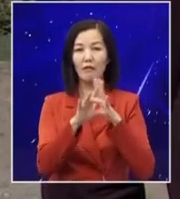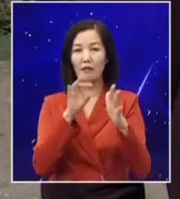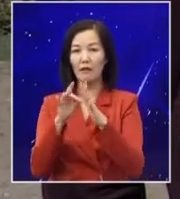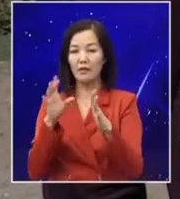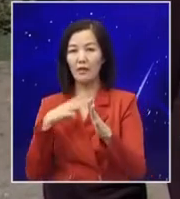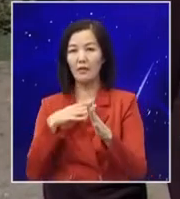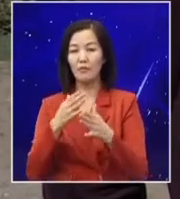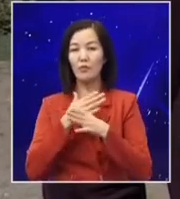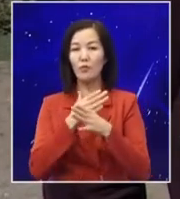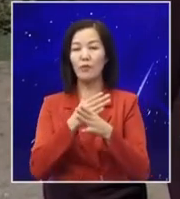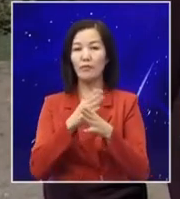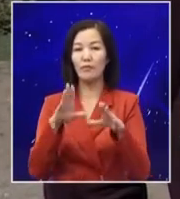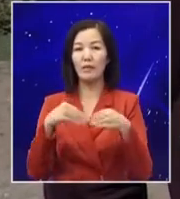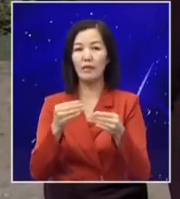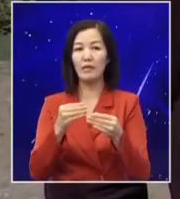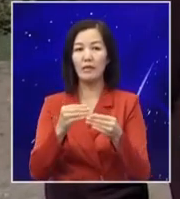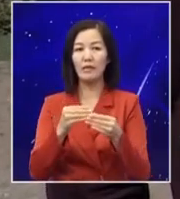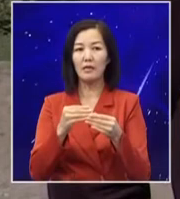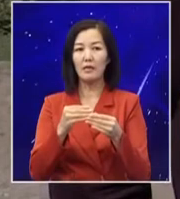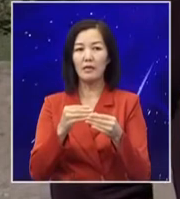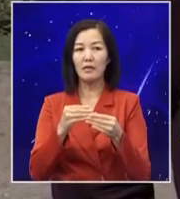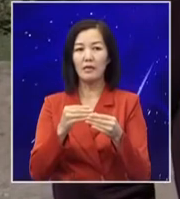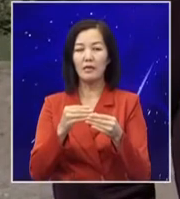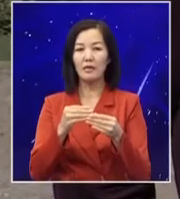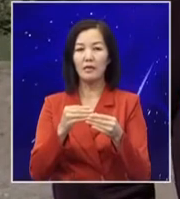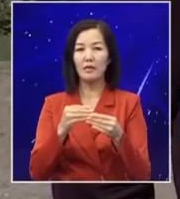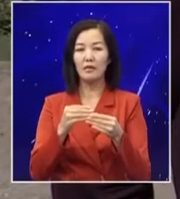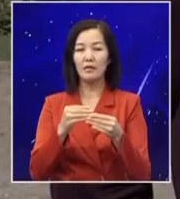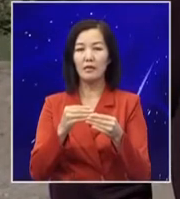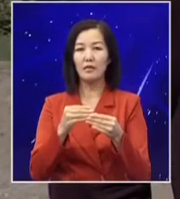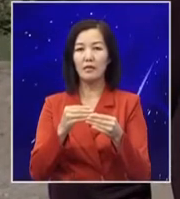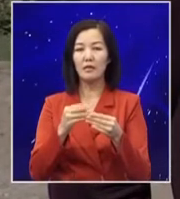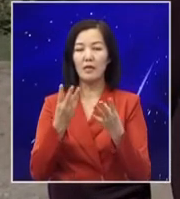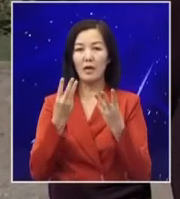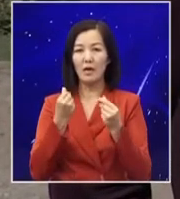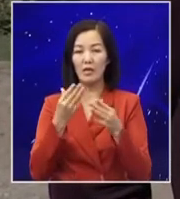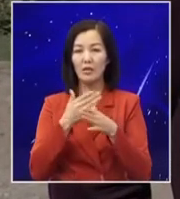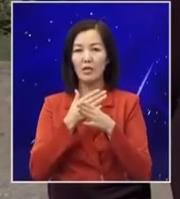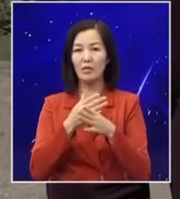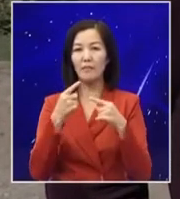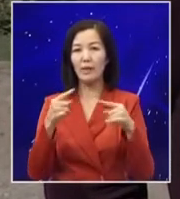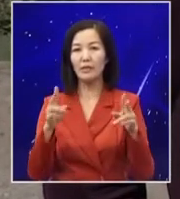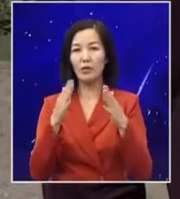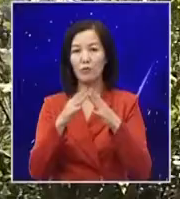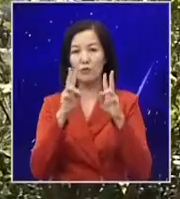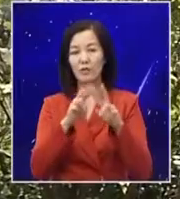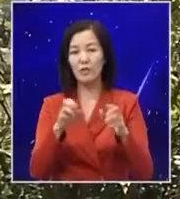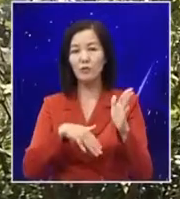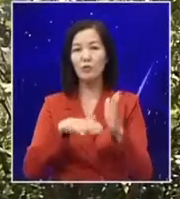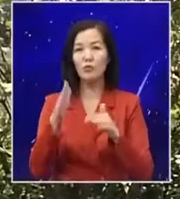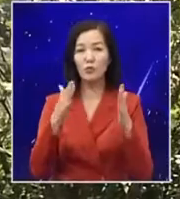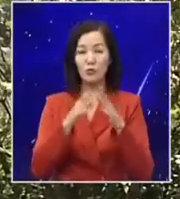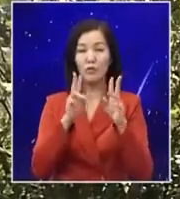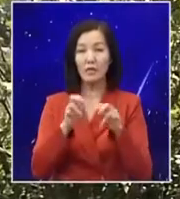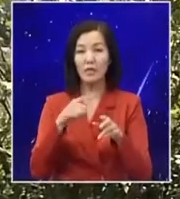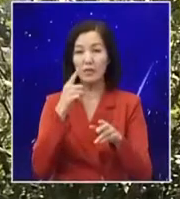Жаңағы көмектескен мырза апайларымыз қаражат жағынан ол кісілер басқа үйді іздеңіз, жақсы үйді іздеңіз деп